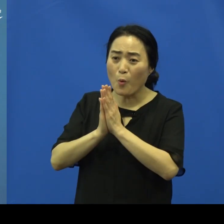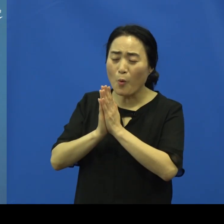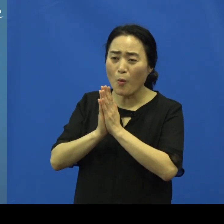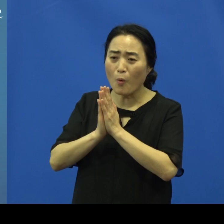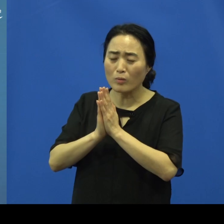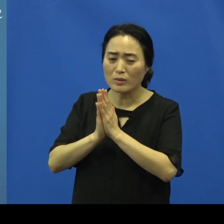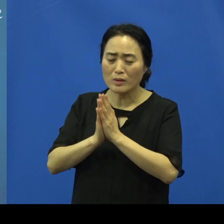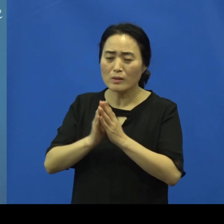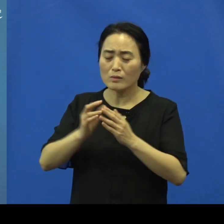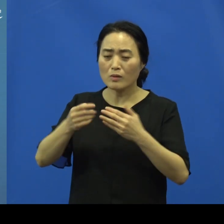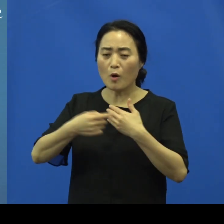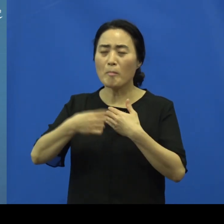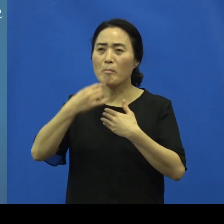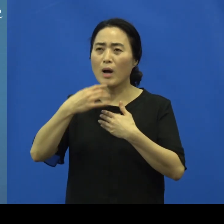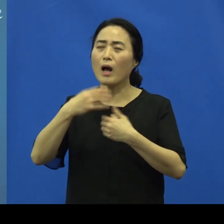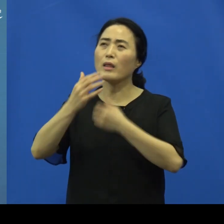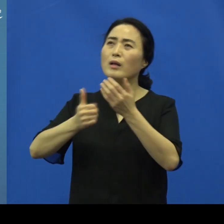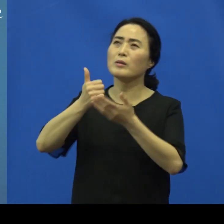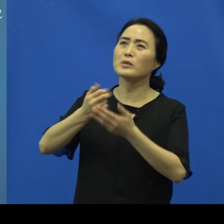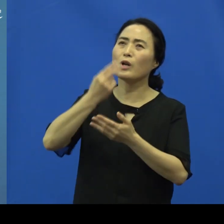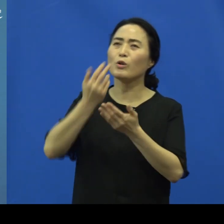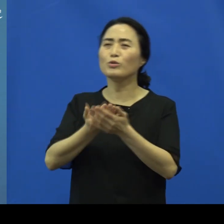형식적인 기도를 할 수 있는 게 아니잖아요.